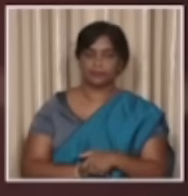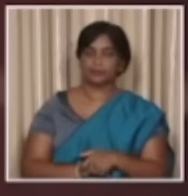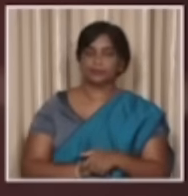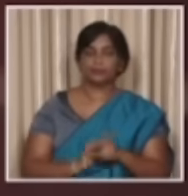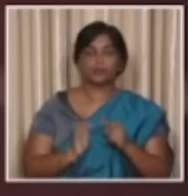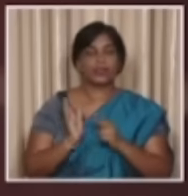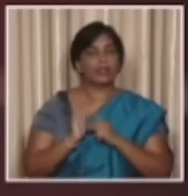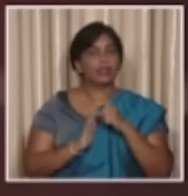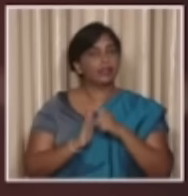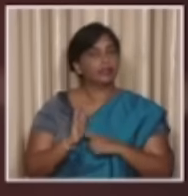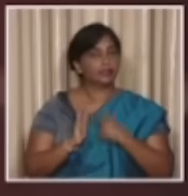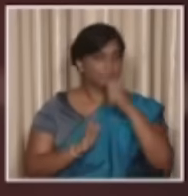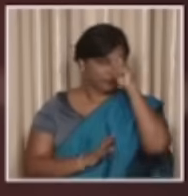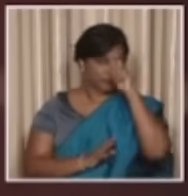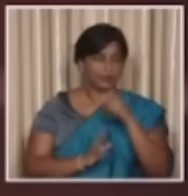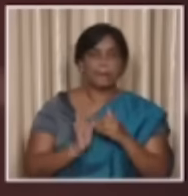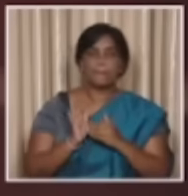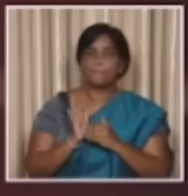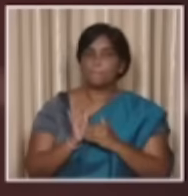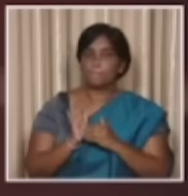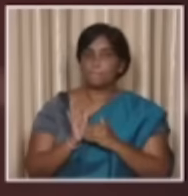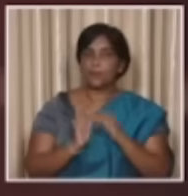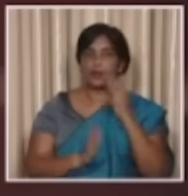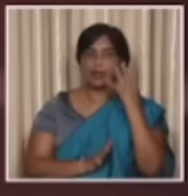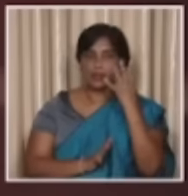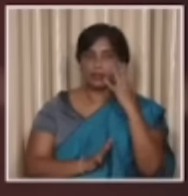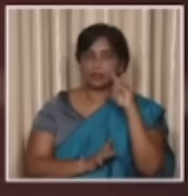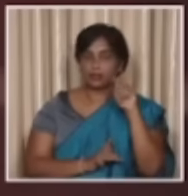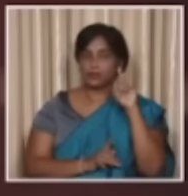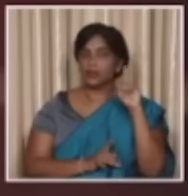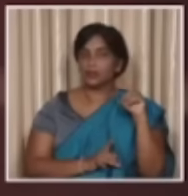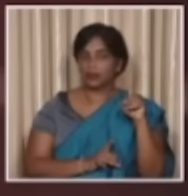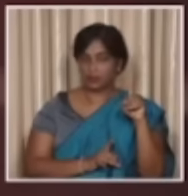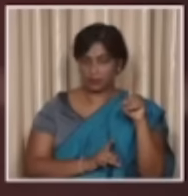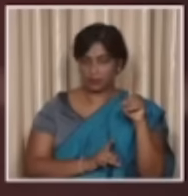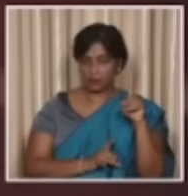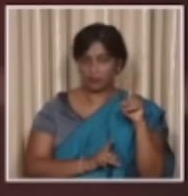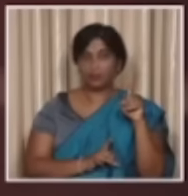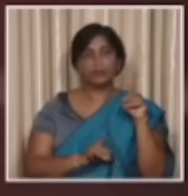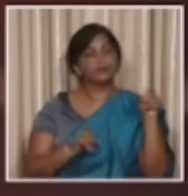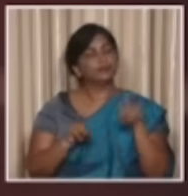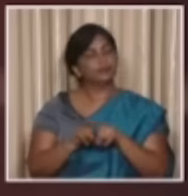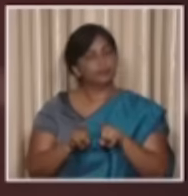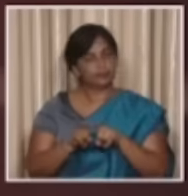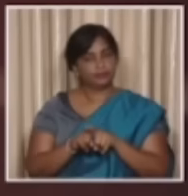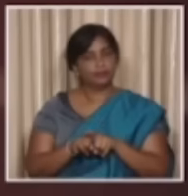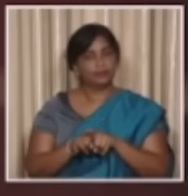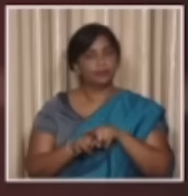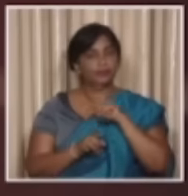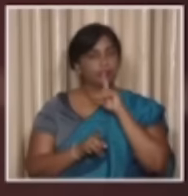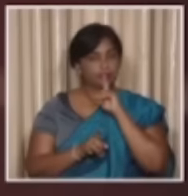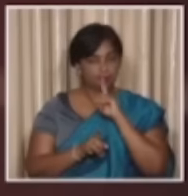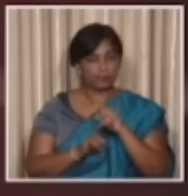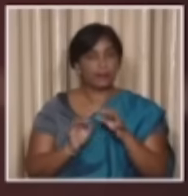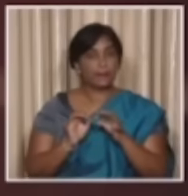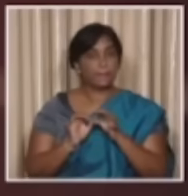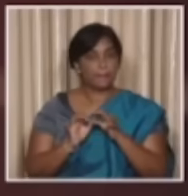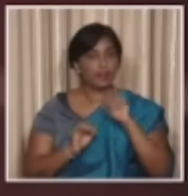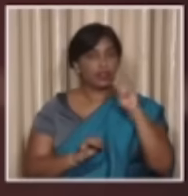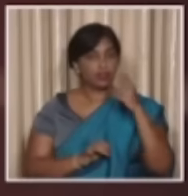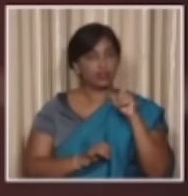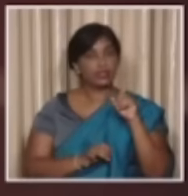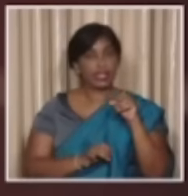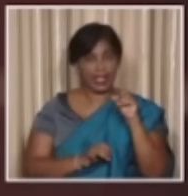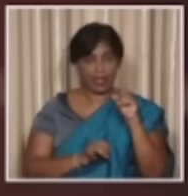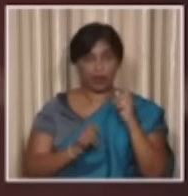නිලන්ත ජයවර්ධන මහත්මයා මිලියන 4.1ක් ඒ අනුව නියෝග කළේ මිලියන 311ක්